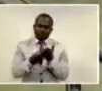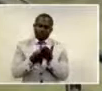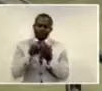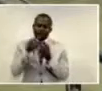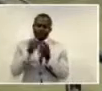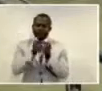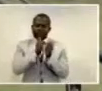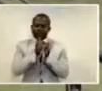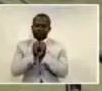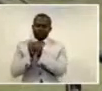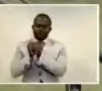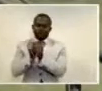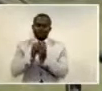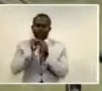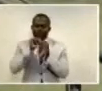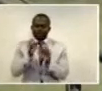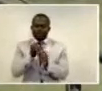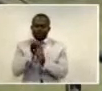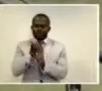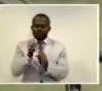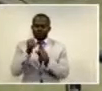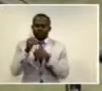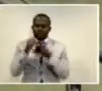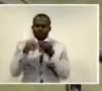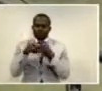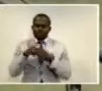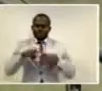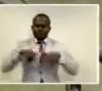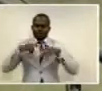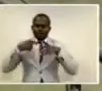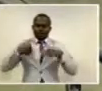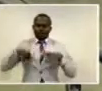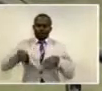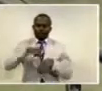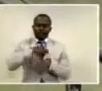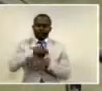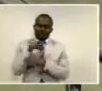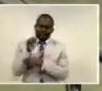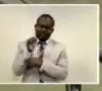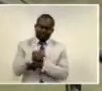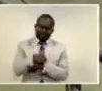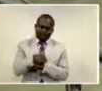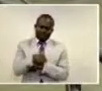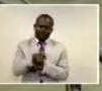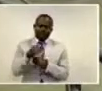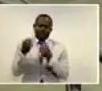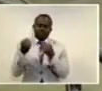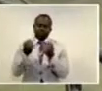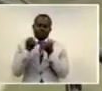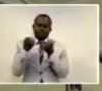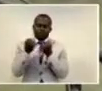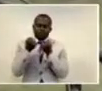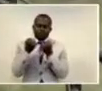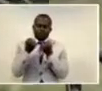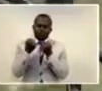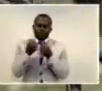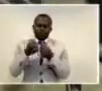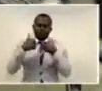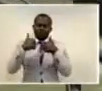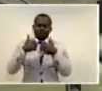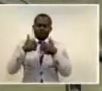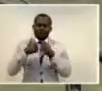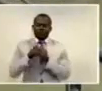kumwe namwe byanga byakunda imibereho yacu izarushaho gukomera no kuba